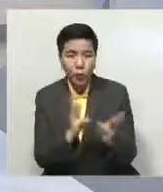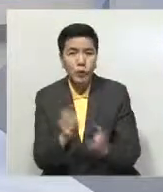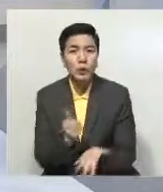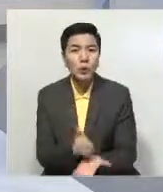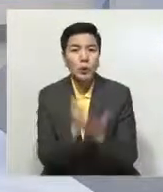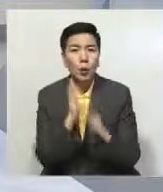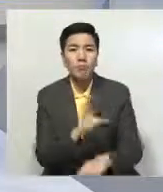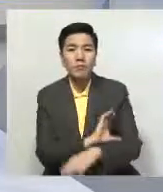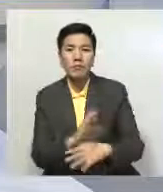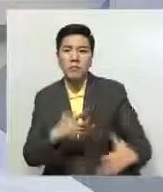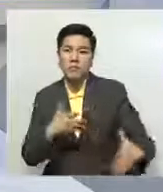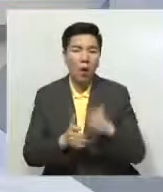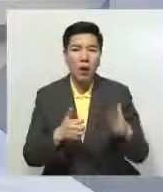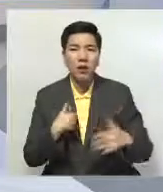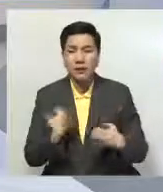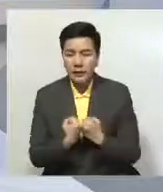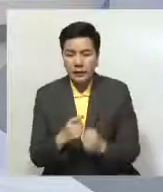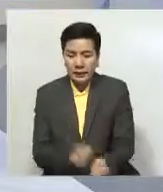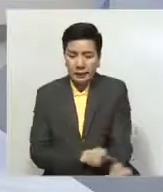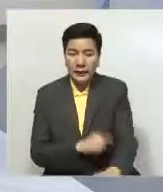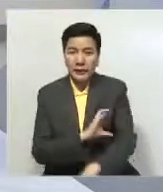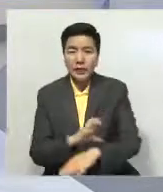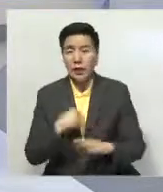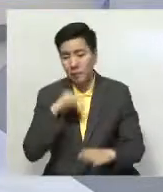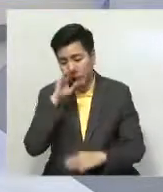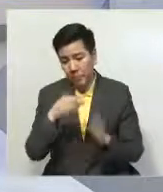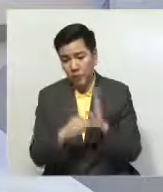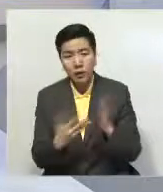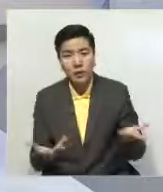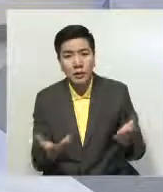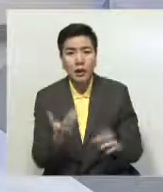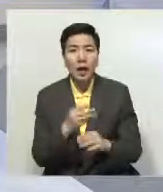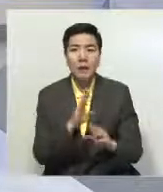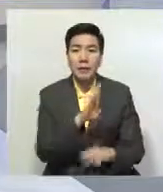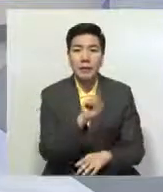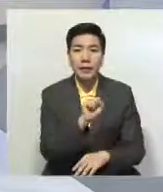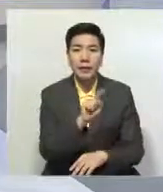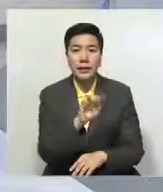ยาผู้ที่ได้รับผลกระทบเนี่ยว่าทางกทม.ทาง BTS จะเอายังไงต่อไปหลังจากนี้นะครับ ใช่แล้วค่ะ